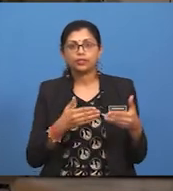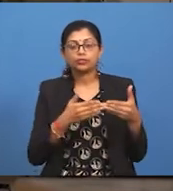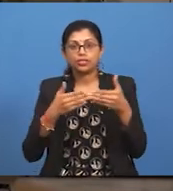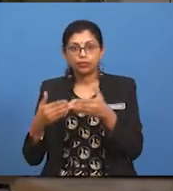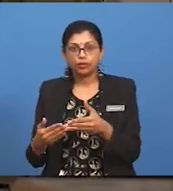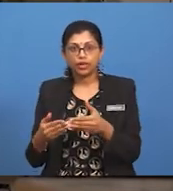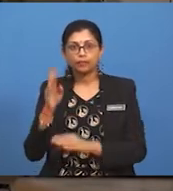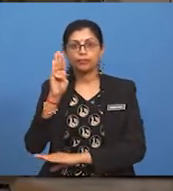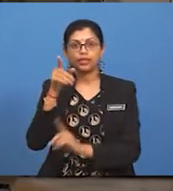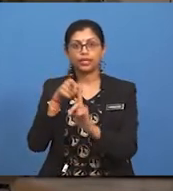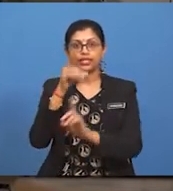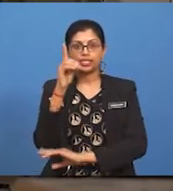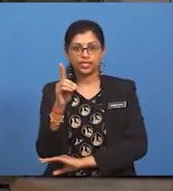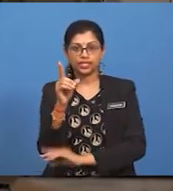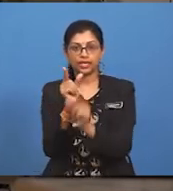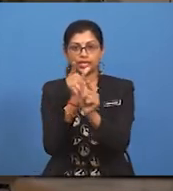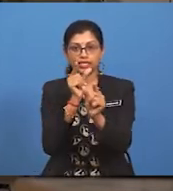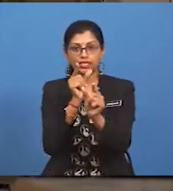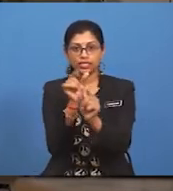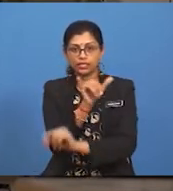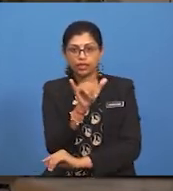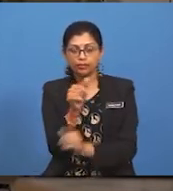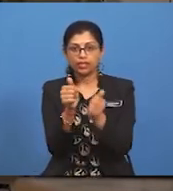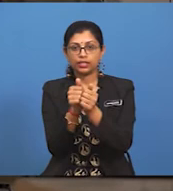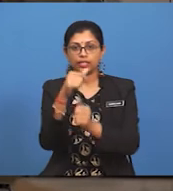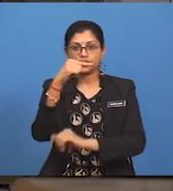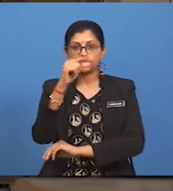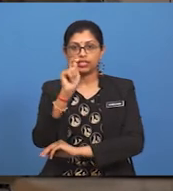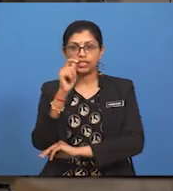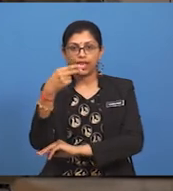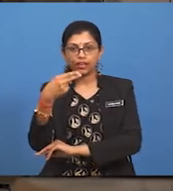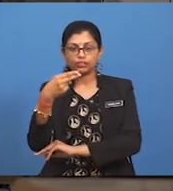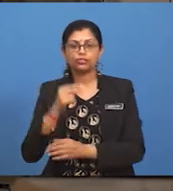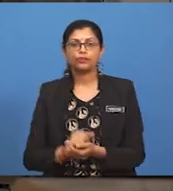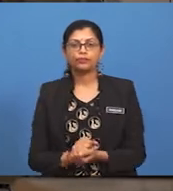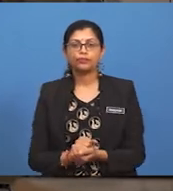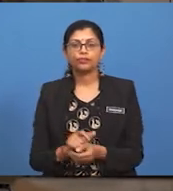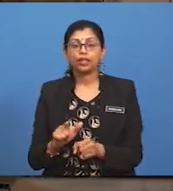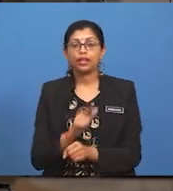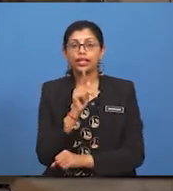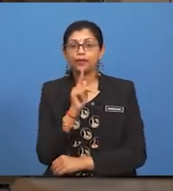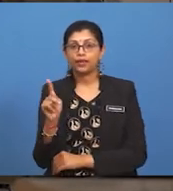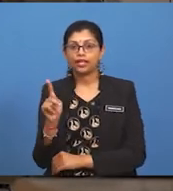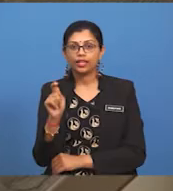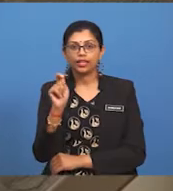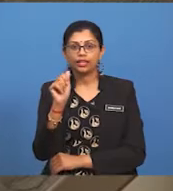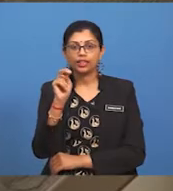B ke D garisan selari dengan GTH. Lengkapkan tanda pola.